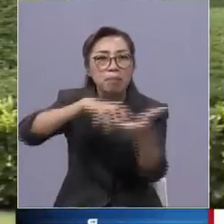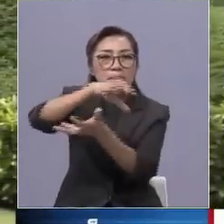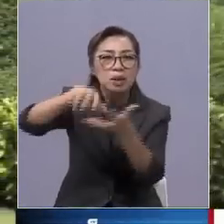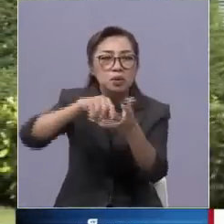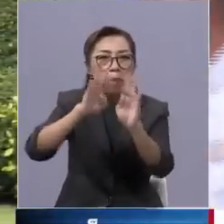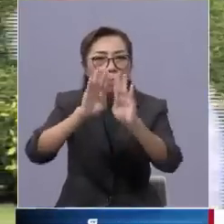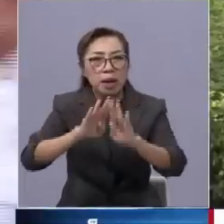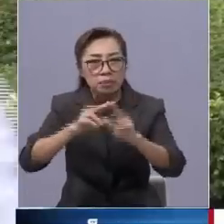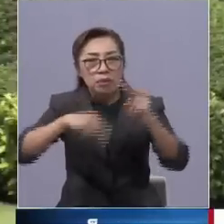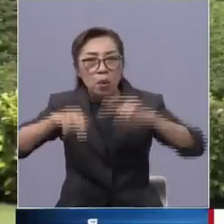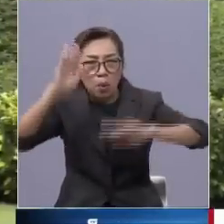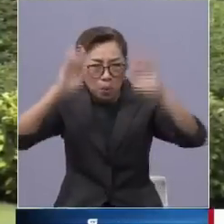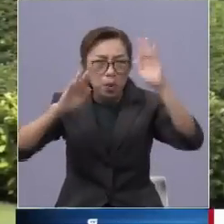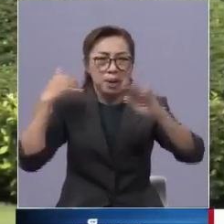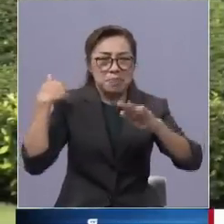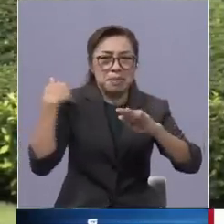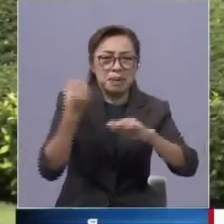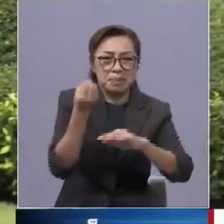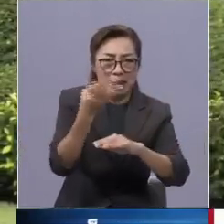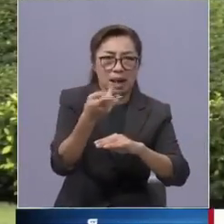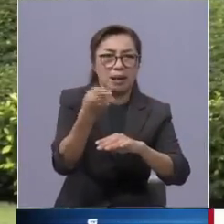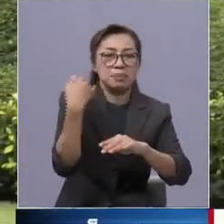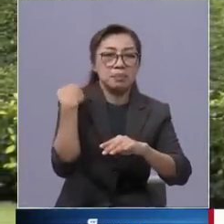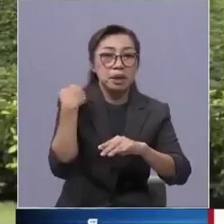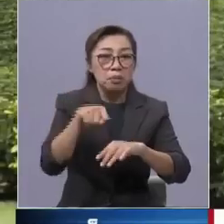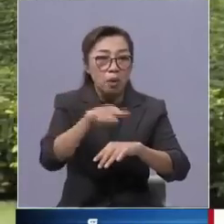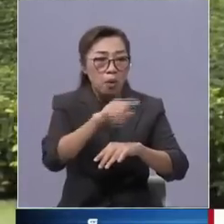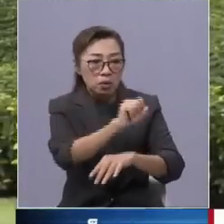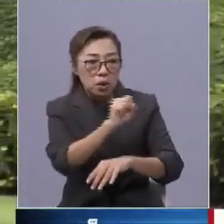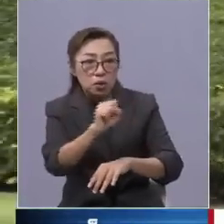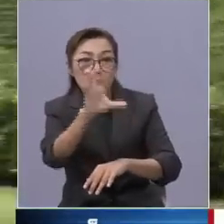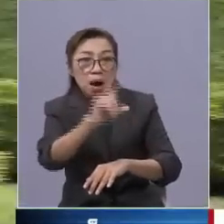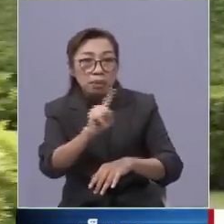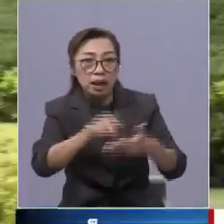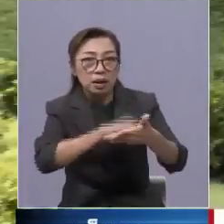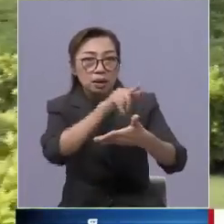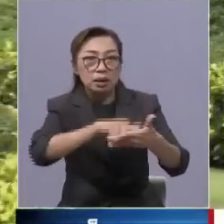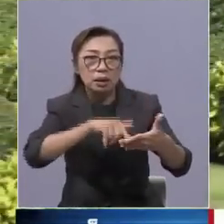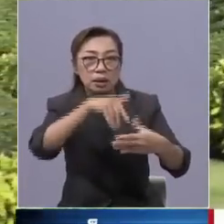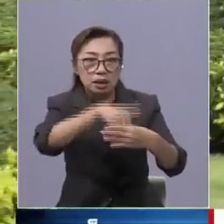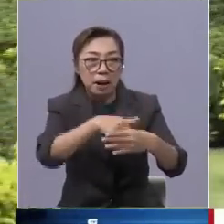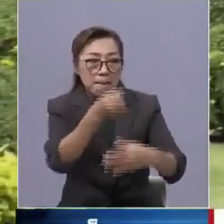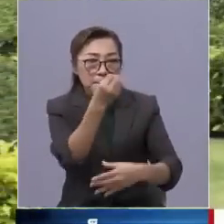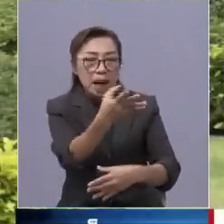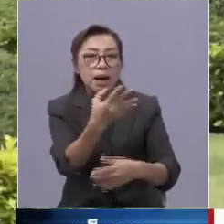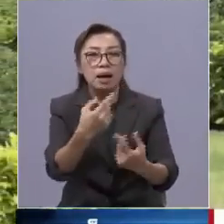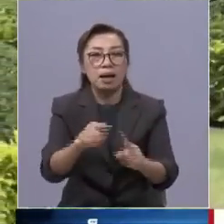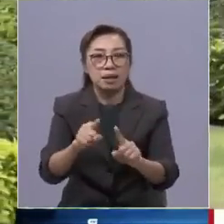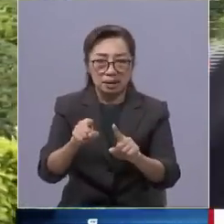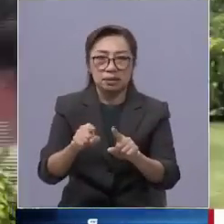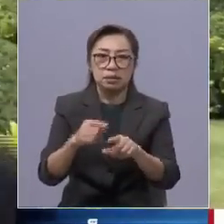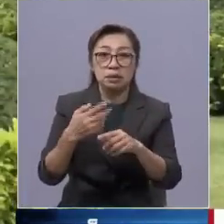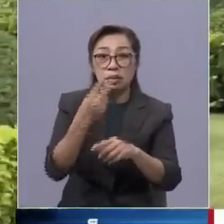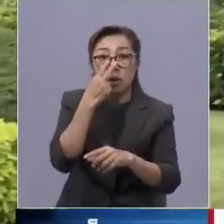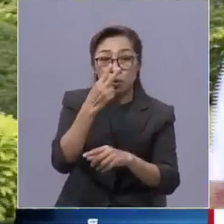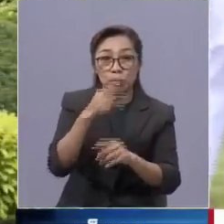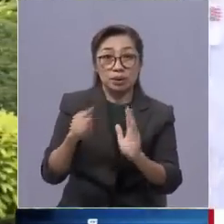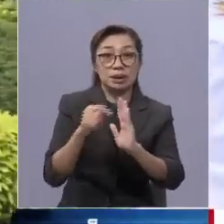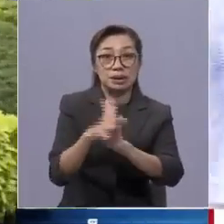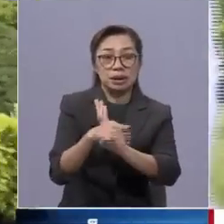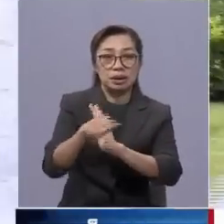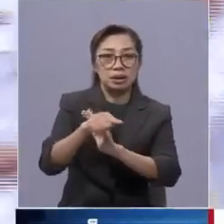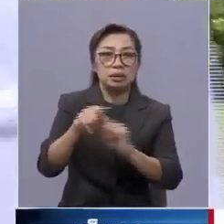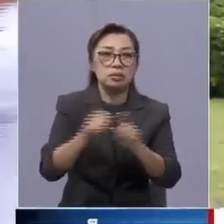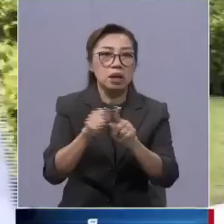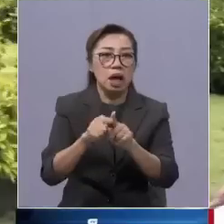ปไตยมากขึ้นกว่าก่อนนี้มีองค์ประกอบจากนักการเมืองที่มาจากการเลือกตั้งมากขึ้นในทางทฤษฎีในรัฐที่มีอิทธิพลกองทัพ